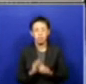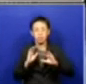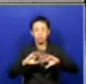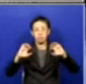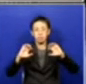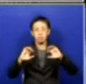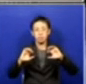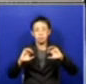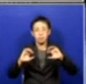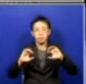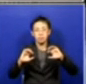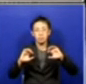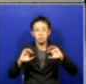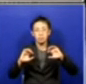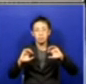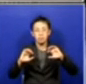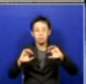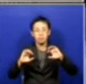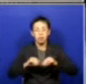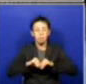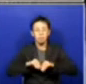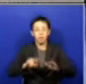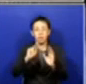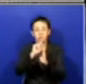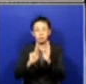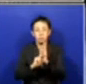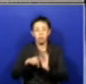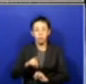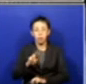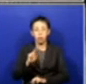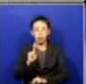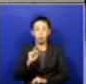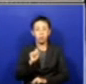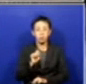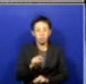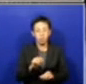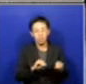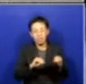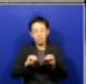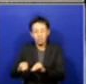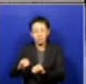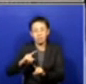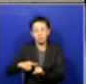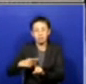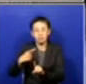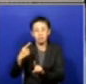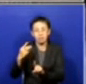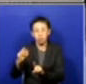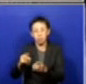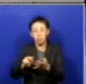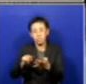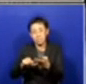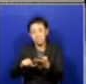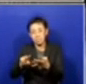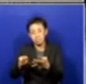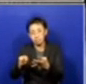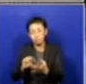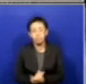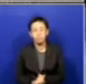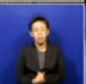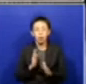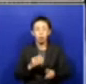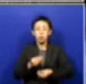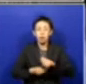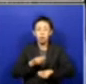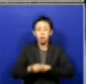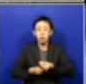าจในการประกาศพ.ร.ก.ฉุกเฉินไปจนถึง30มิถุนาฉันขอเรียนถามท่านประธานค่ะว่าคนค้าคนขายที่